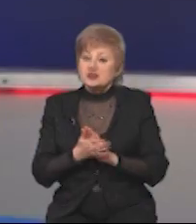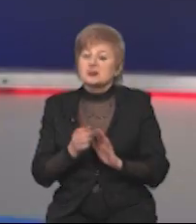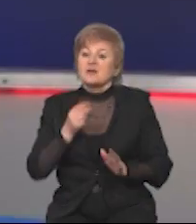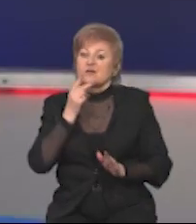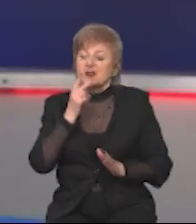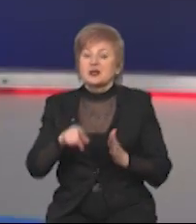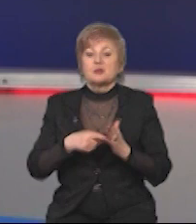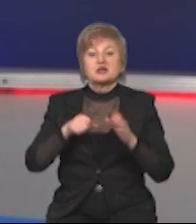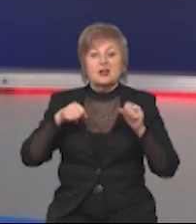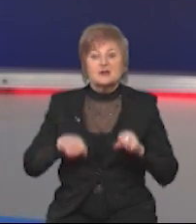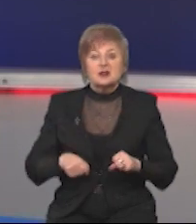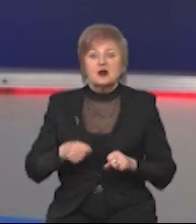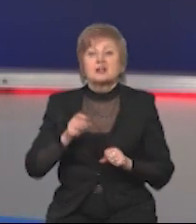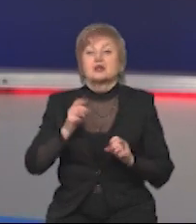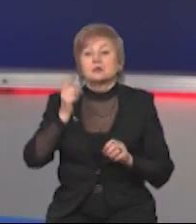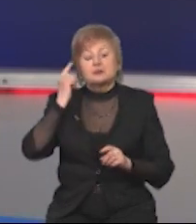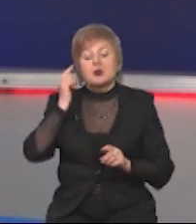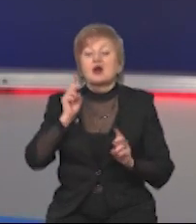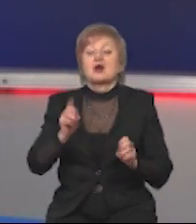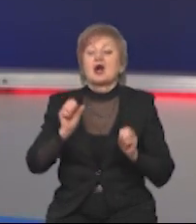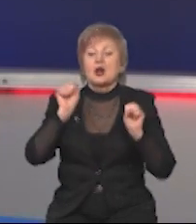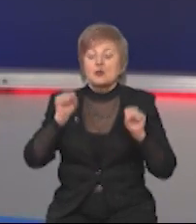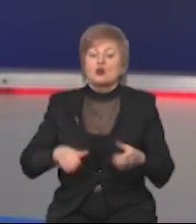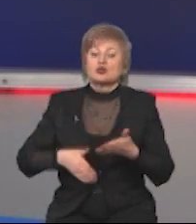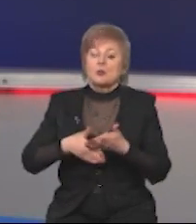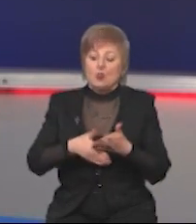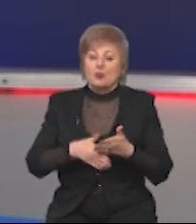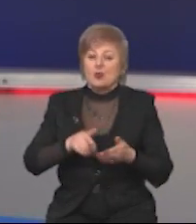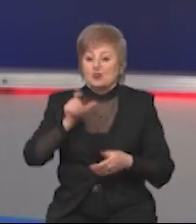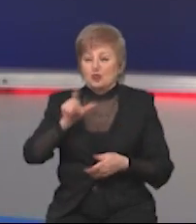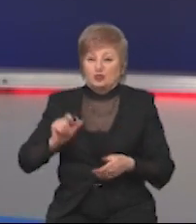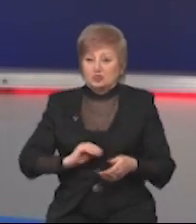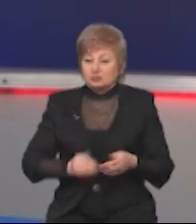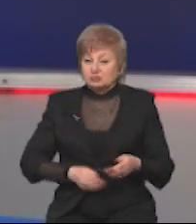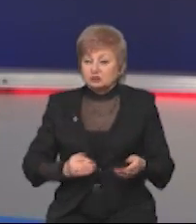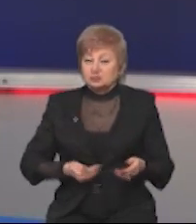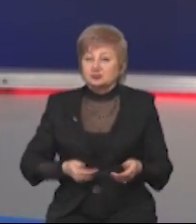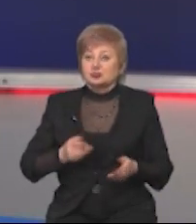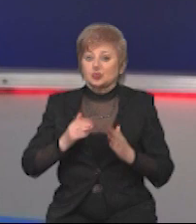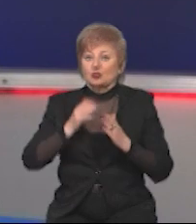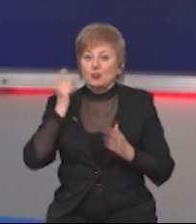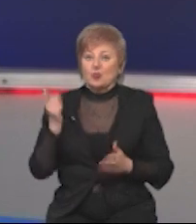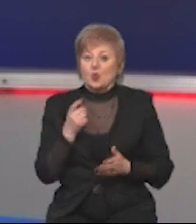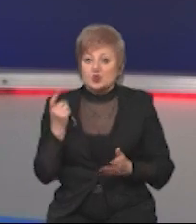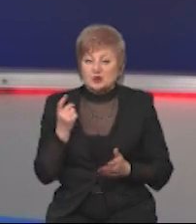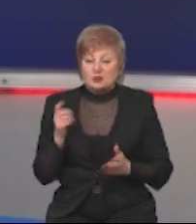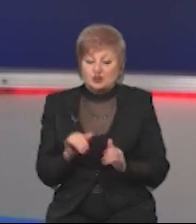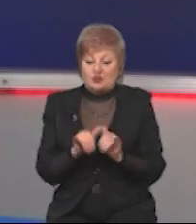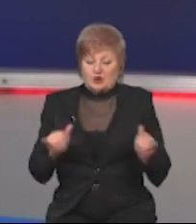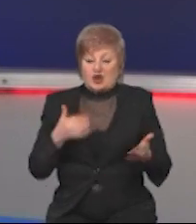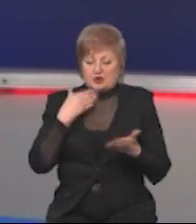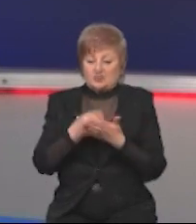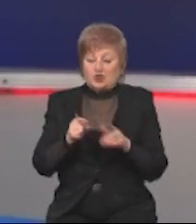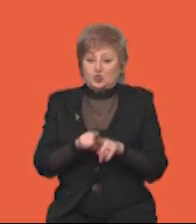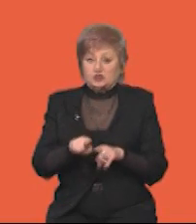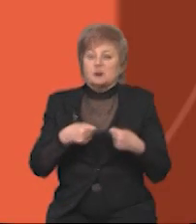місцевої влади, як можна допомогти приватним фермерам та власників домогосподарств реалізувати свою продукцію